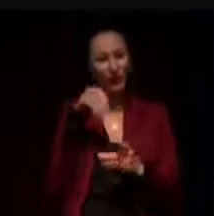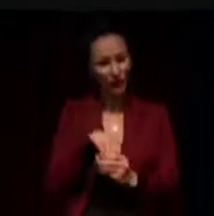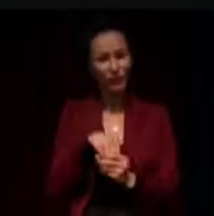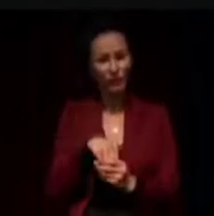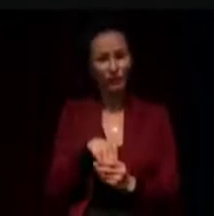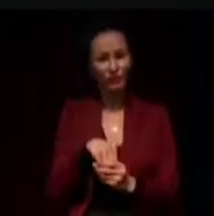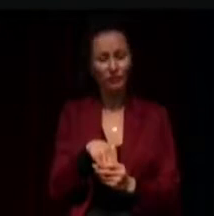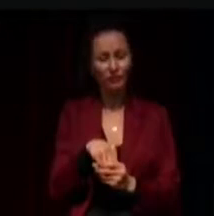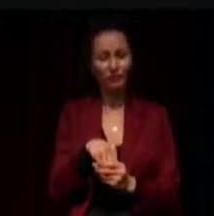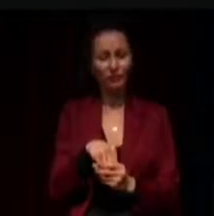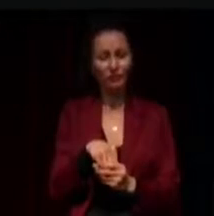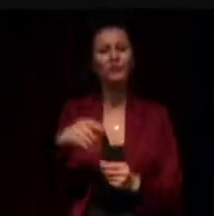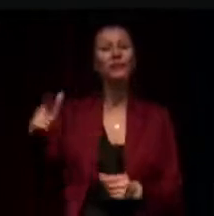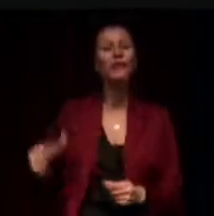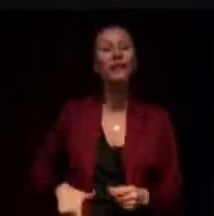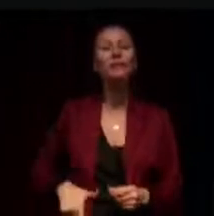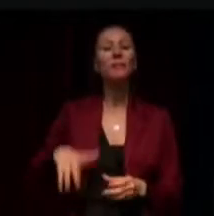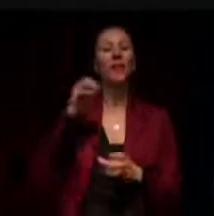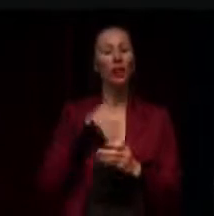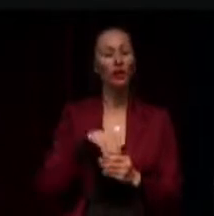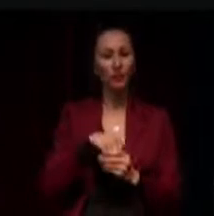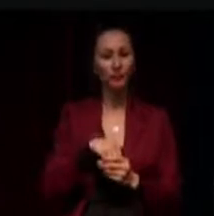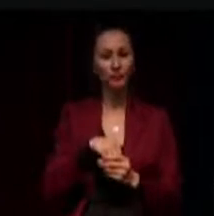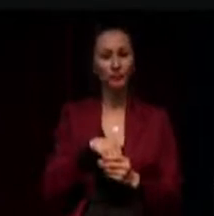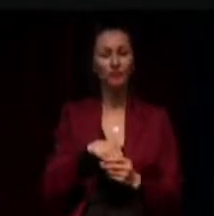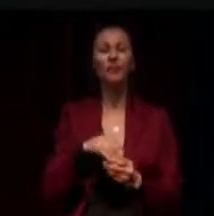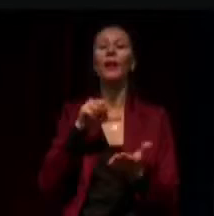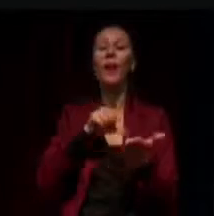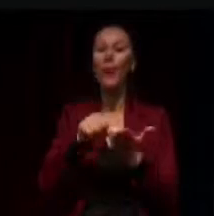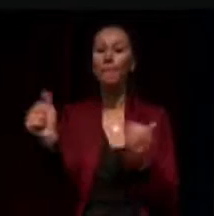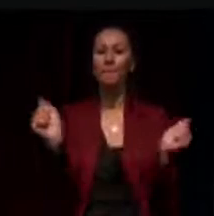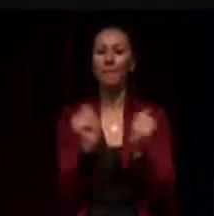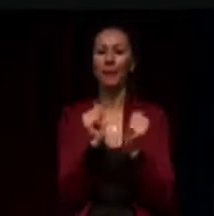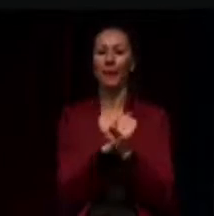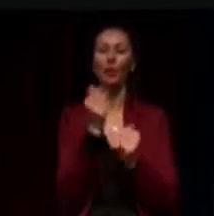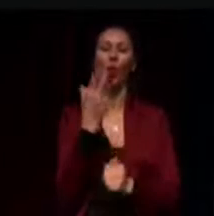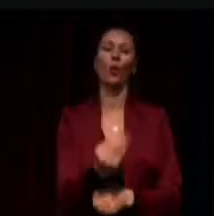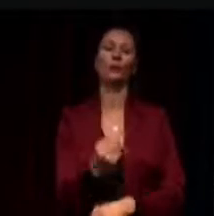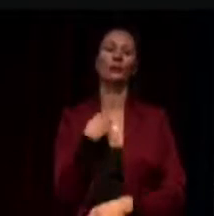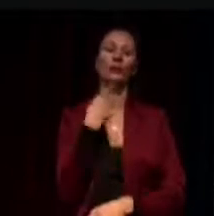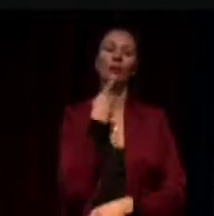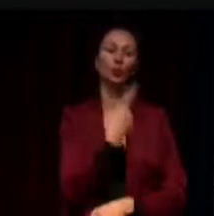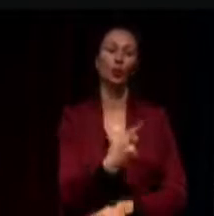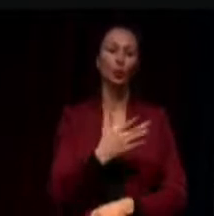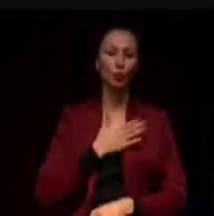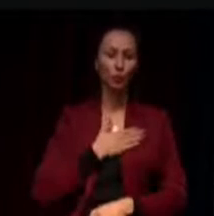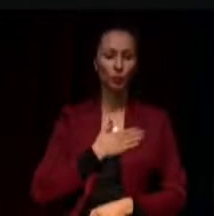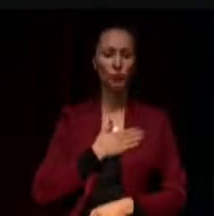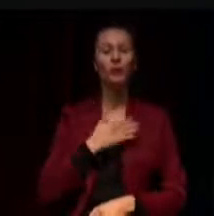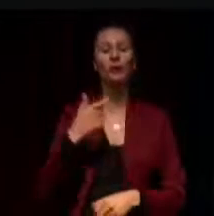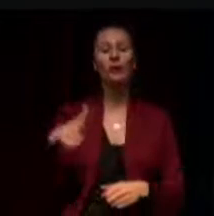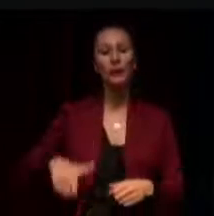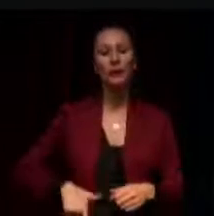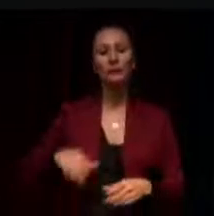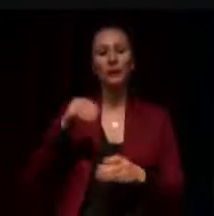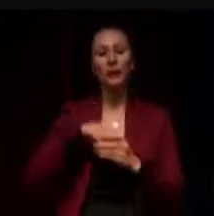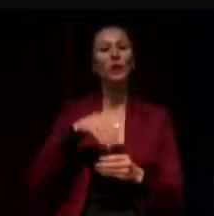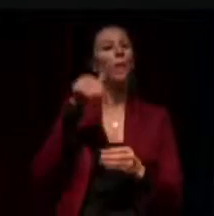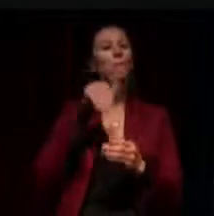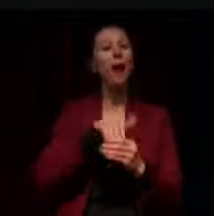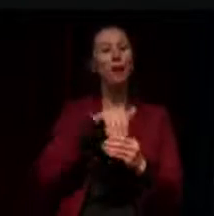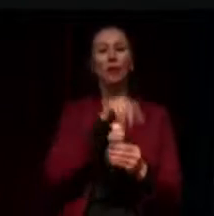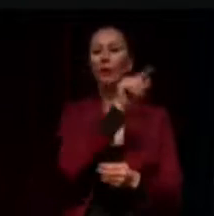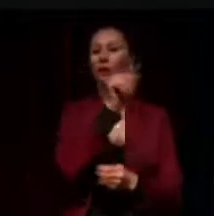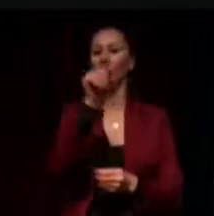için İzmir için hep birlikte olmalıyız diyorum ben. İzmir için partilerimiz